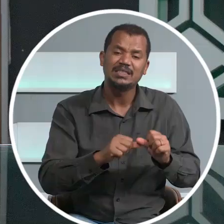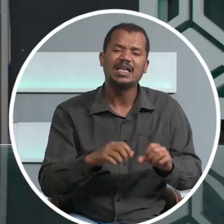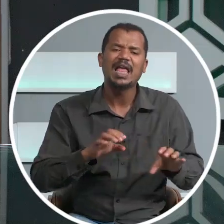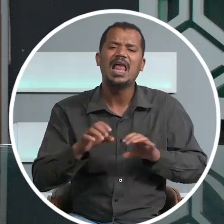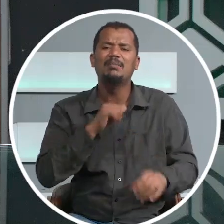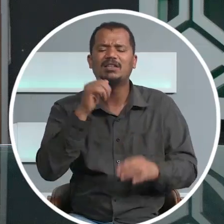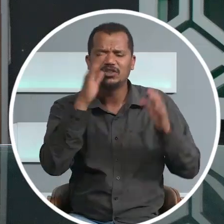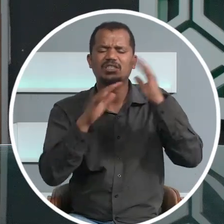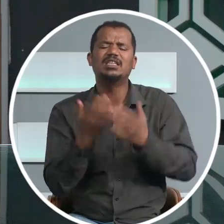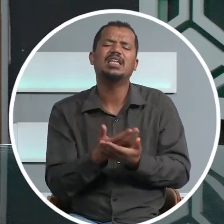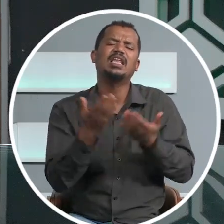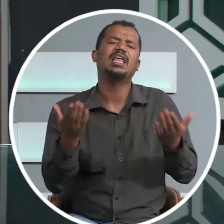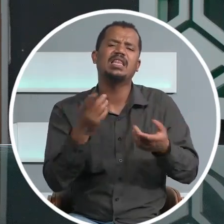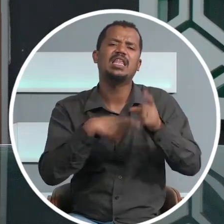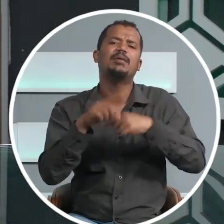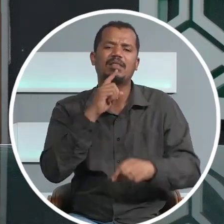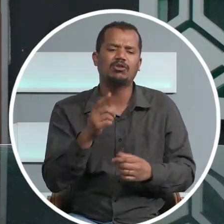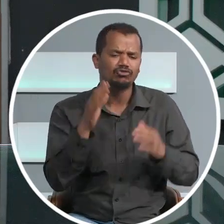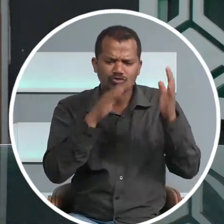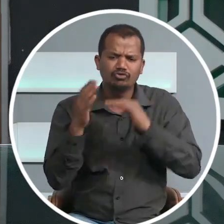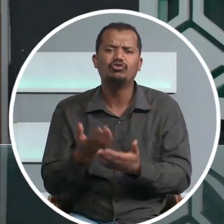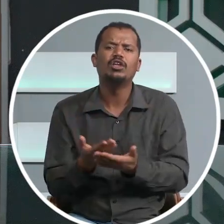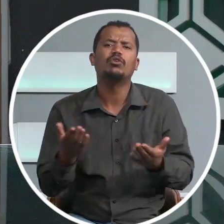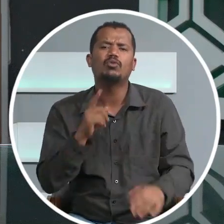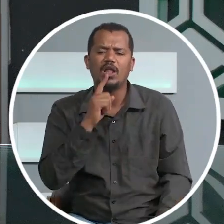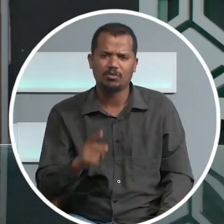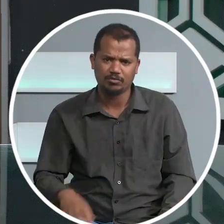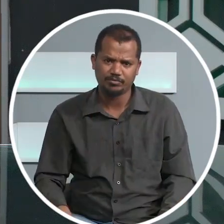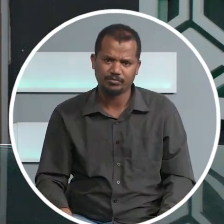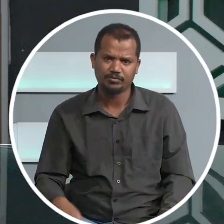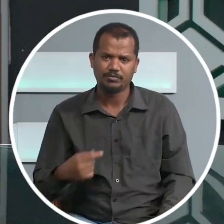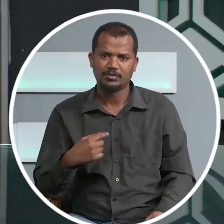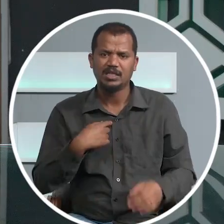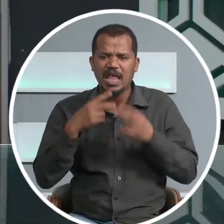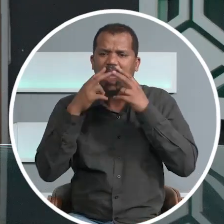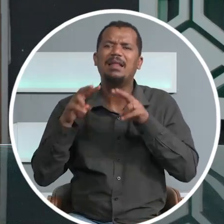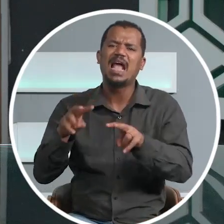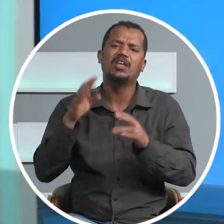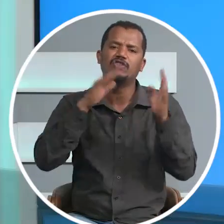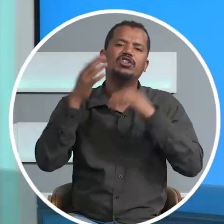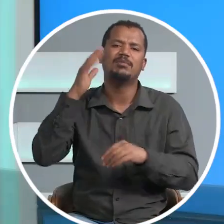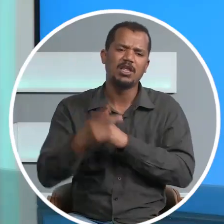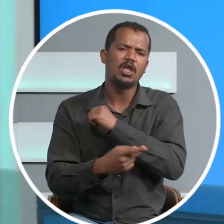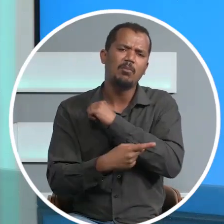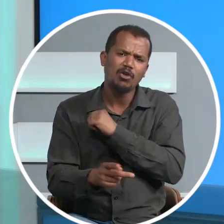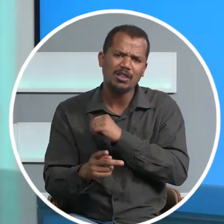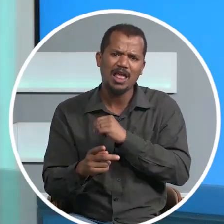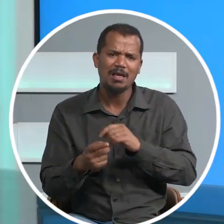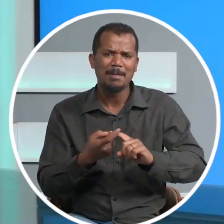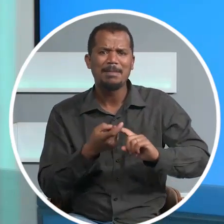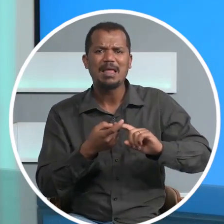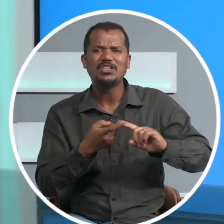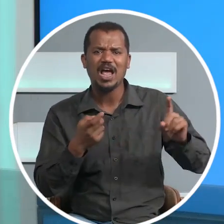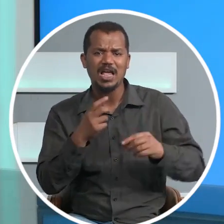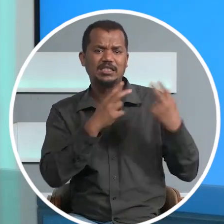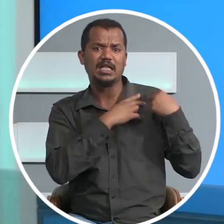እንዲቀጥል ያለማድረግ ችግር ከየት የመጣ ነው? የቱ ጋ ነው ችግሩ? እኔ አመለካከት ችግር ይመስለኛል። በፖለቲካም ይሁን በተመንጃ